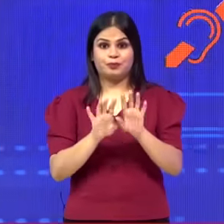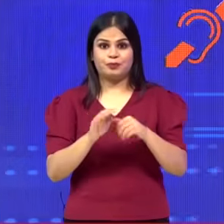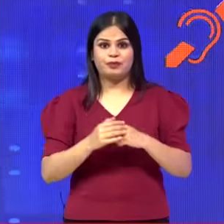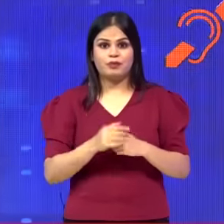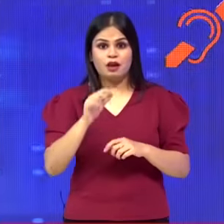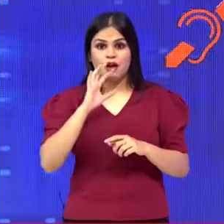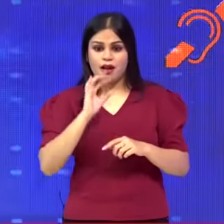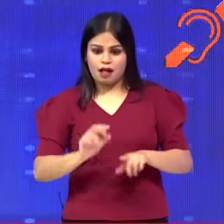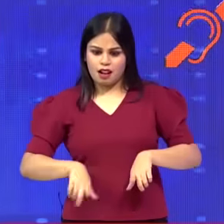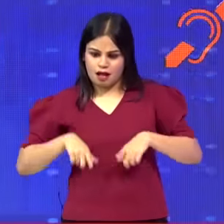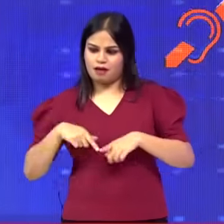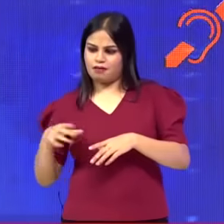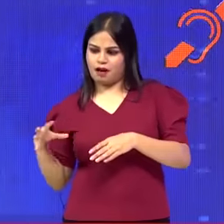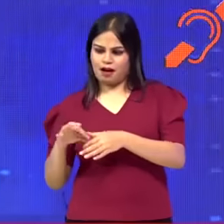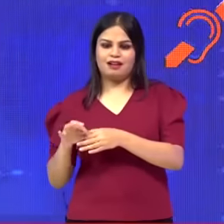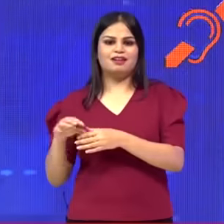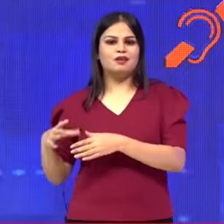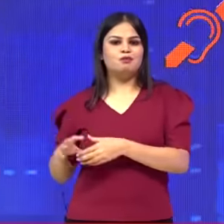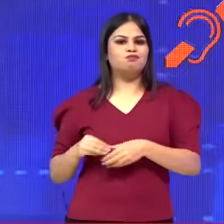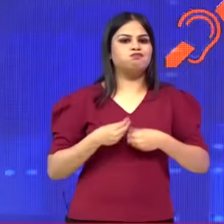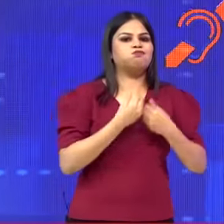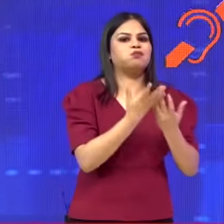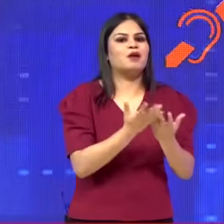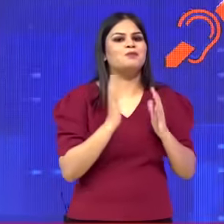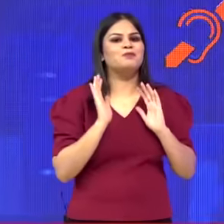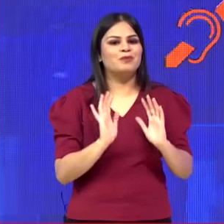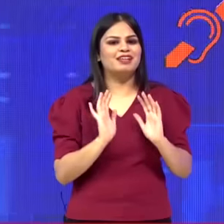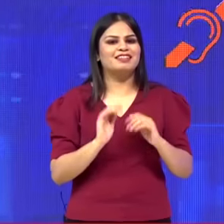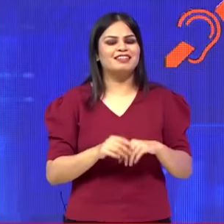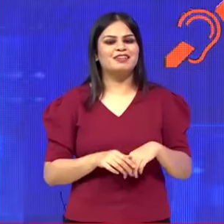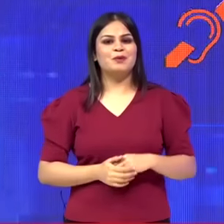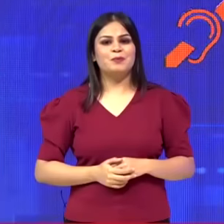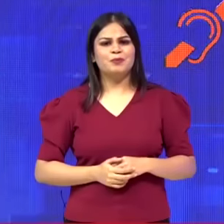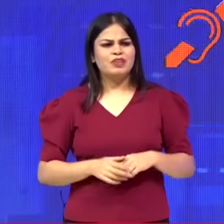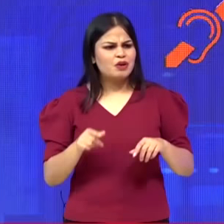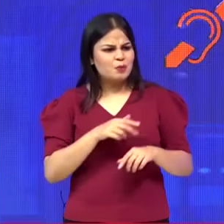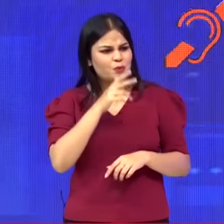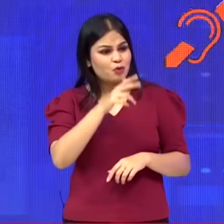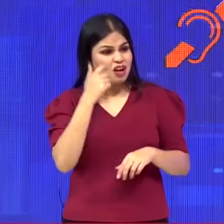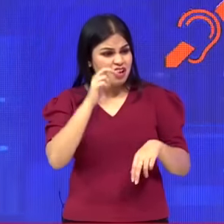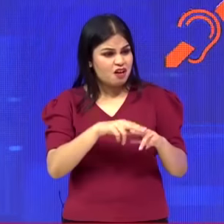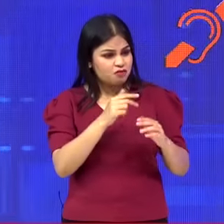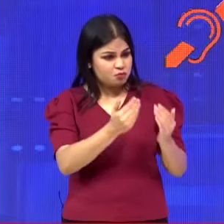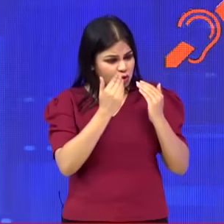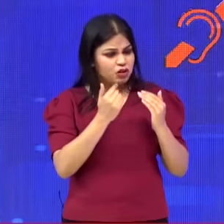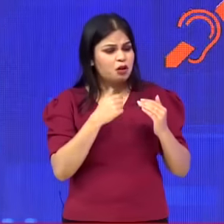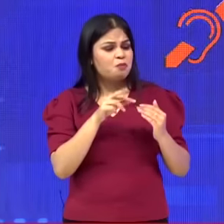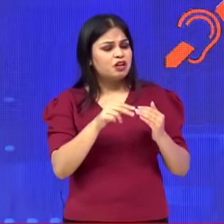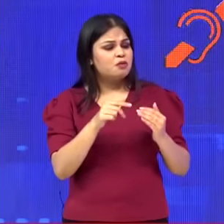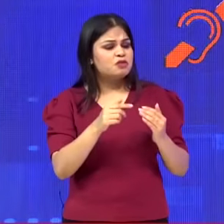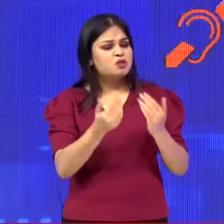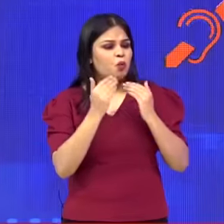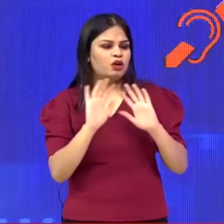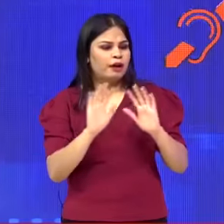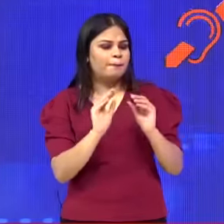वो रियल लाइफ से निकल आता है। आई एम डूइंग यू फेवर सर, डू मी अ फेवर, डोंट डू एनी फेवर, डोंट वांट अ फेवर,